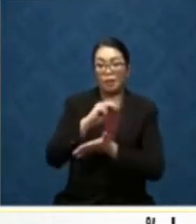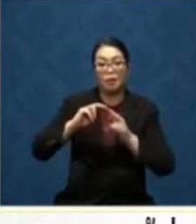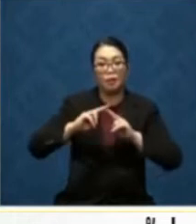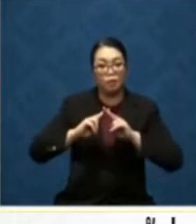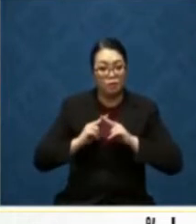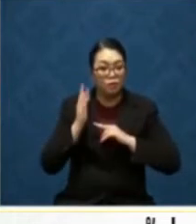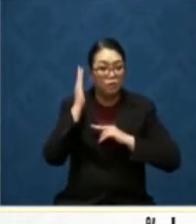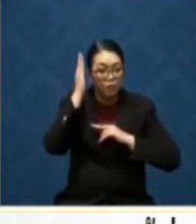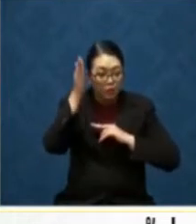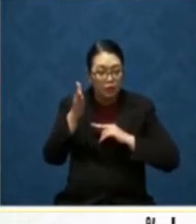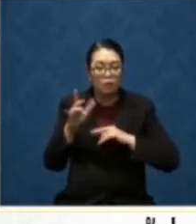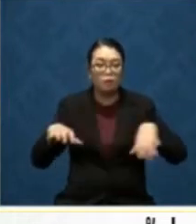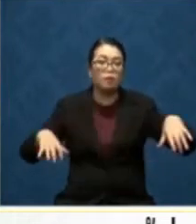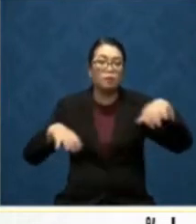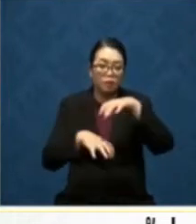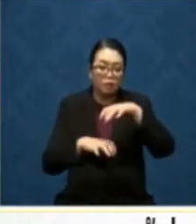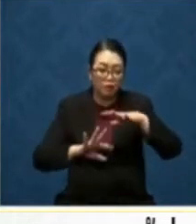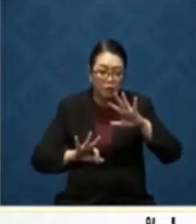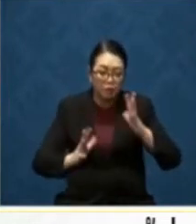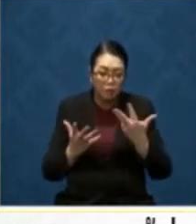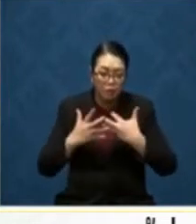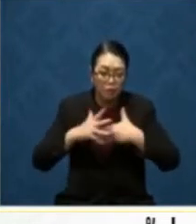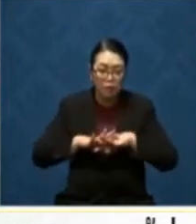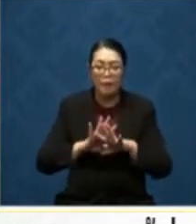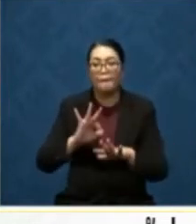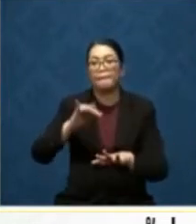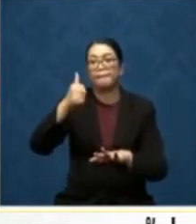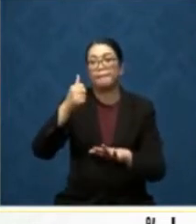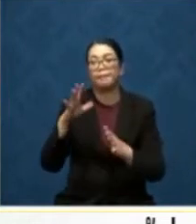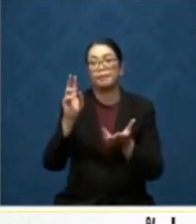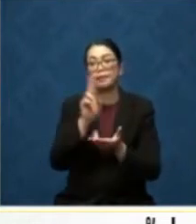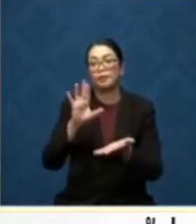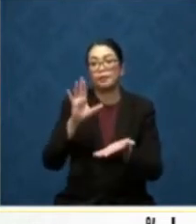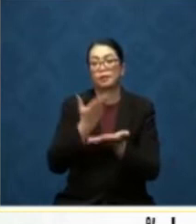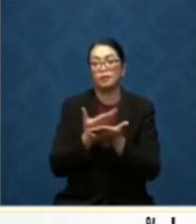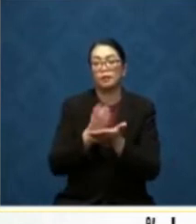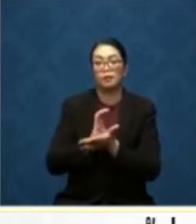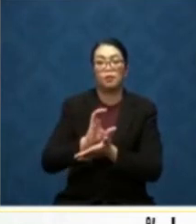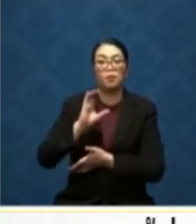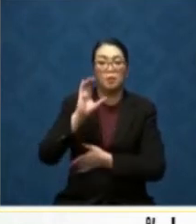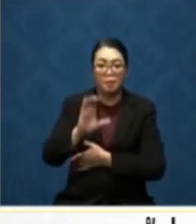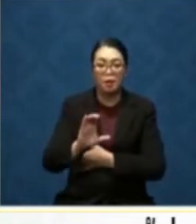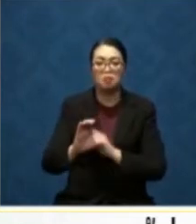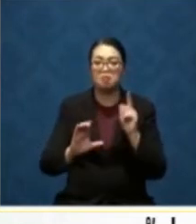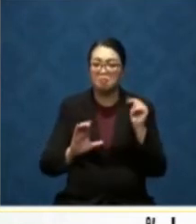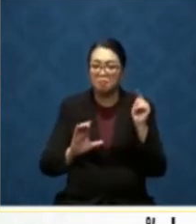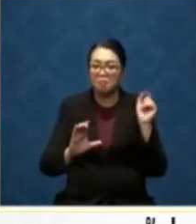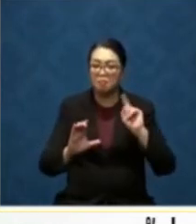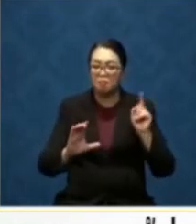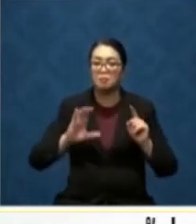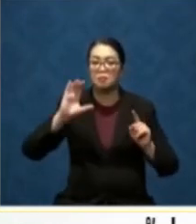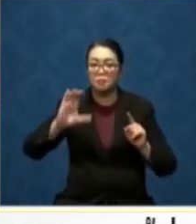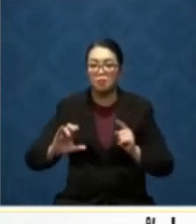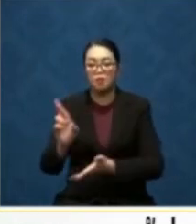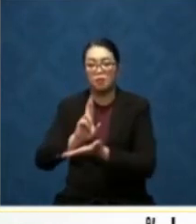์ librarians acres ในการใช้พระมาณที่สุดยอดมากเลยค